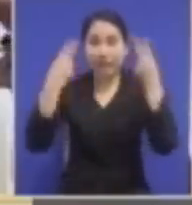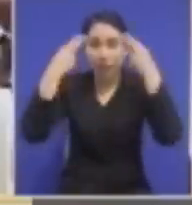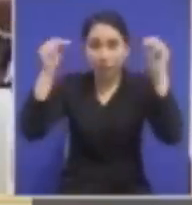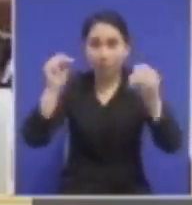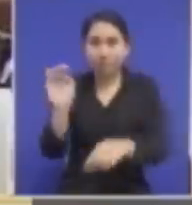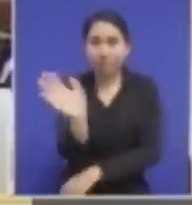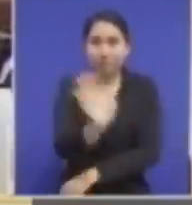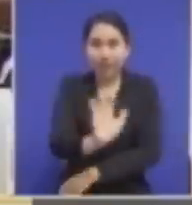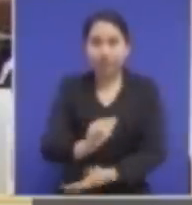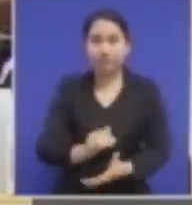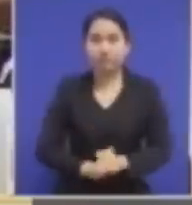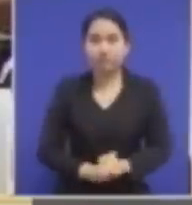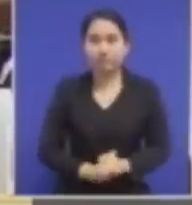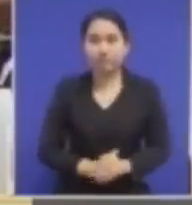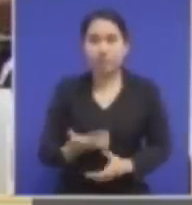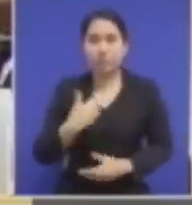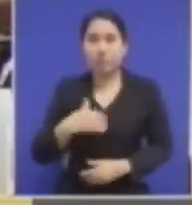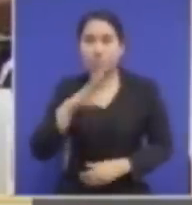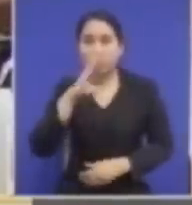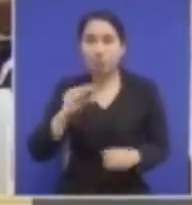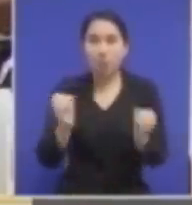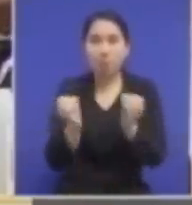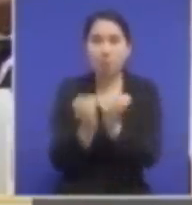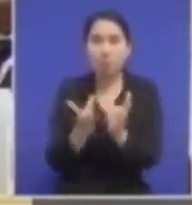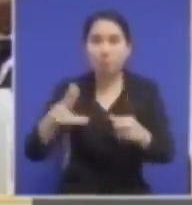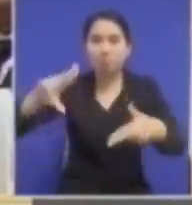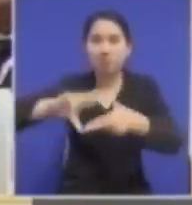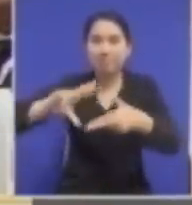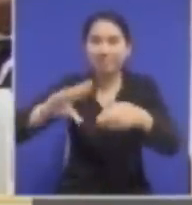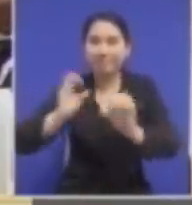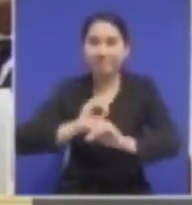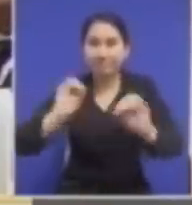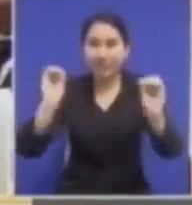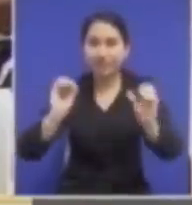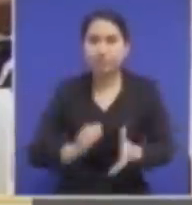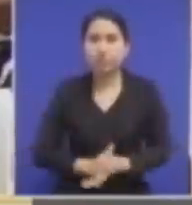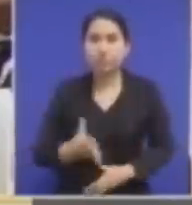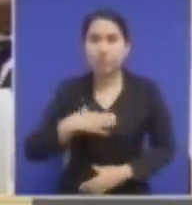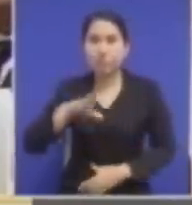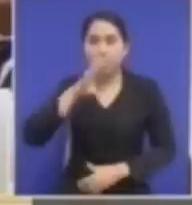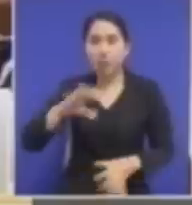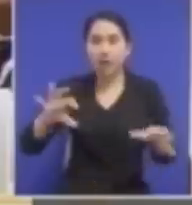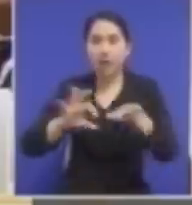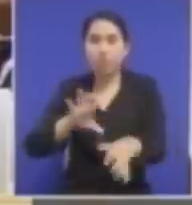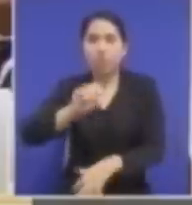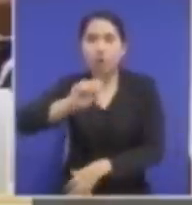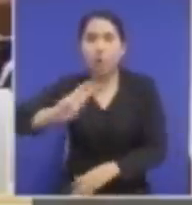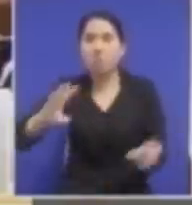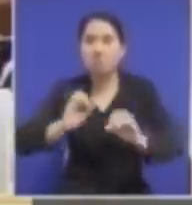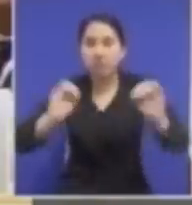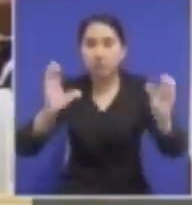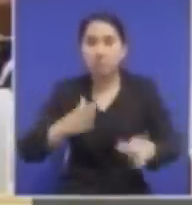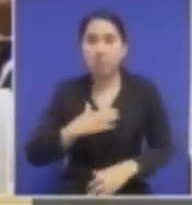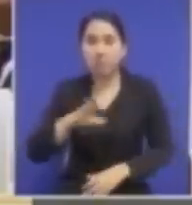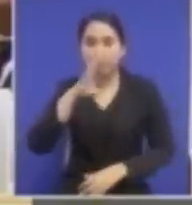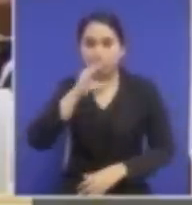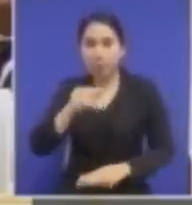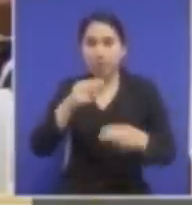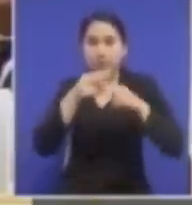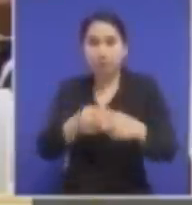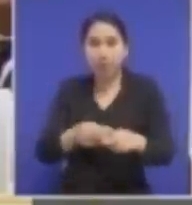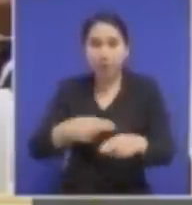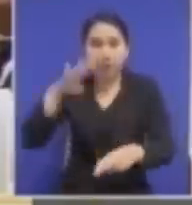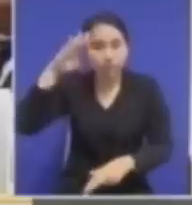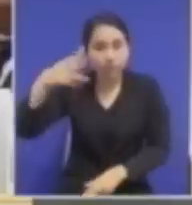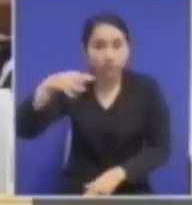ายส.ส.พรรคพลังประชารัฐสักคนผมไม่ได้พูดถึงสว.คนใดคนหนึ่งสักคนผมพูดถึงพลเอกประยุทธ์เพียงคนเดียวในฐานะแคนดิเด